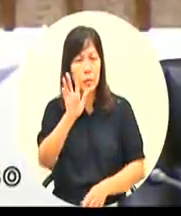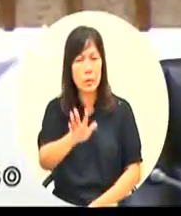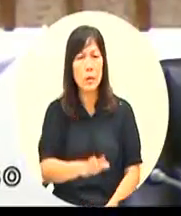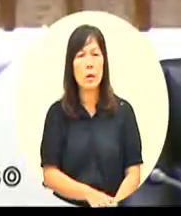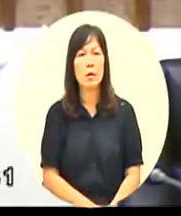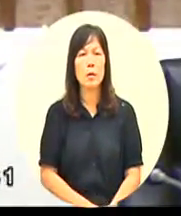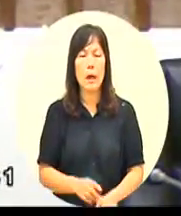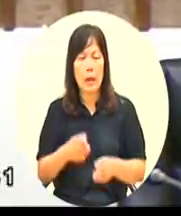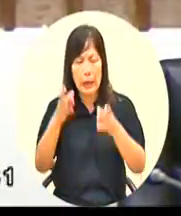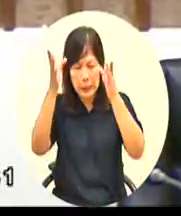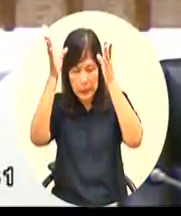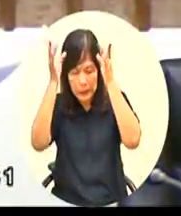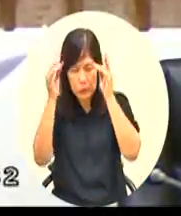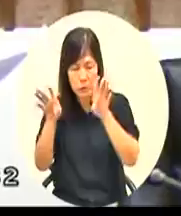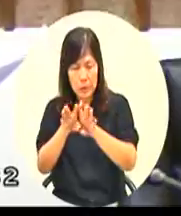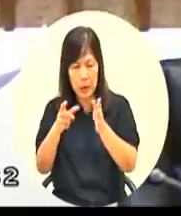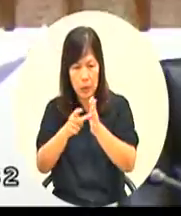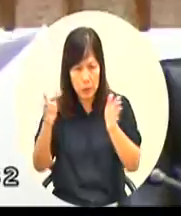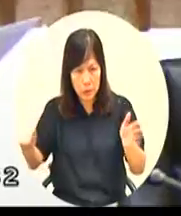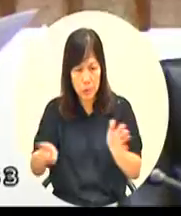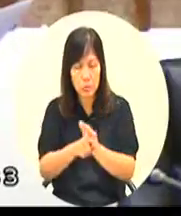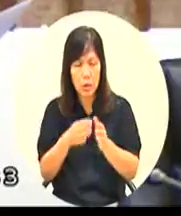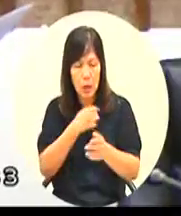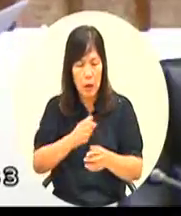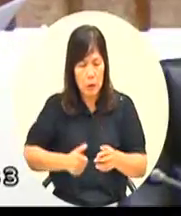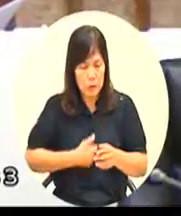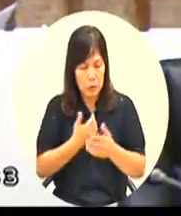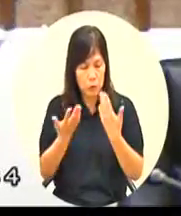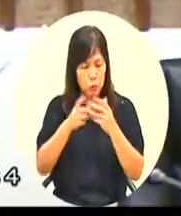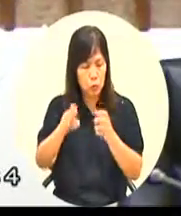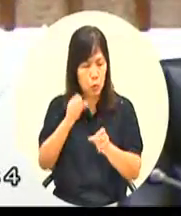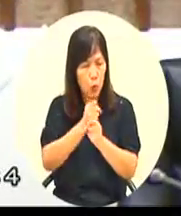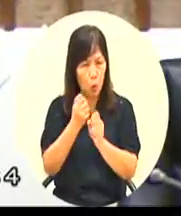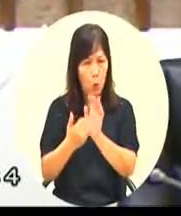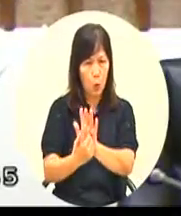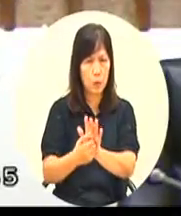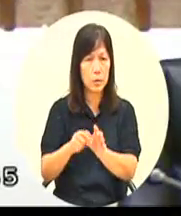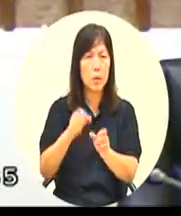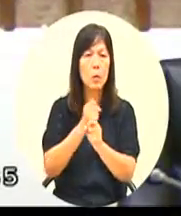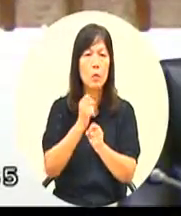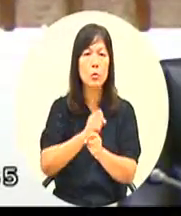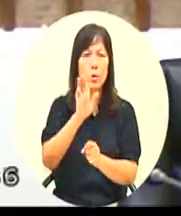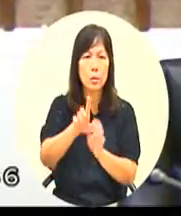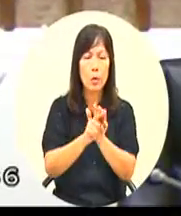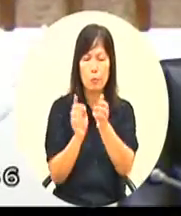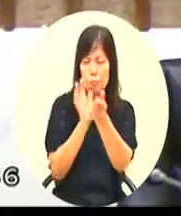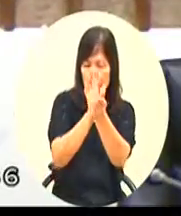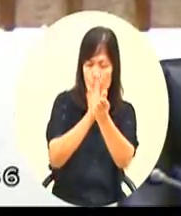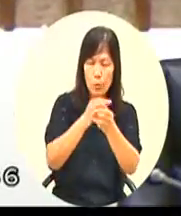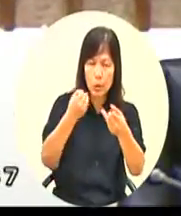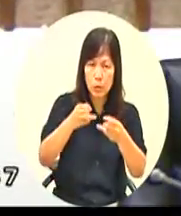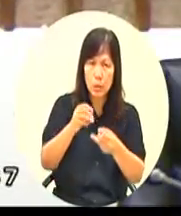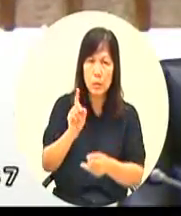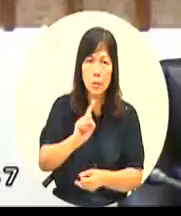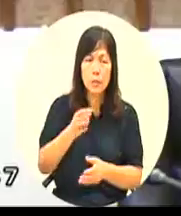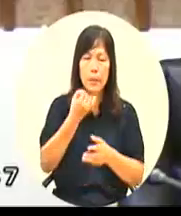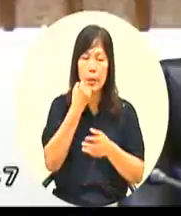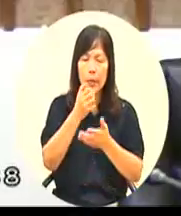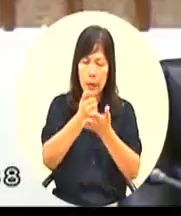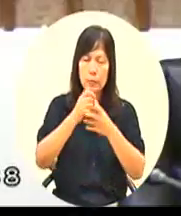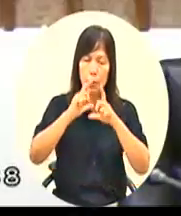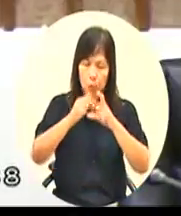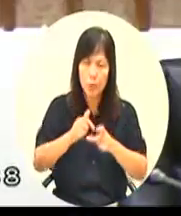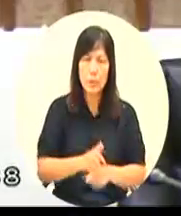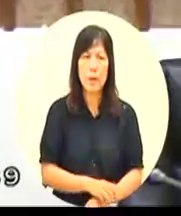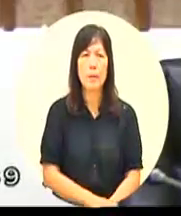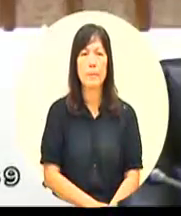对暑假期间怎么样来具体做这些防灾的工作，还有现在推动防灾的成效，请教育局长回答。